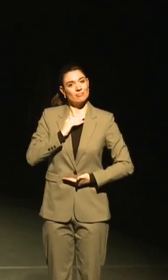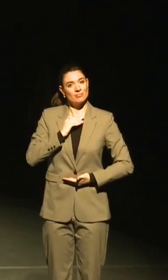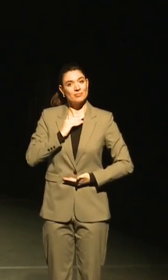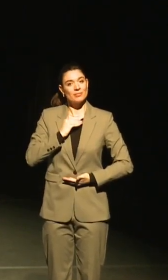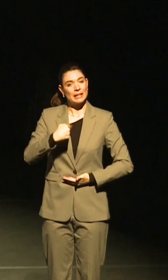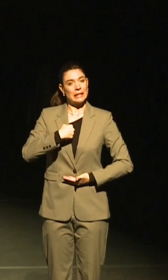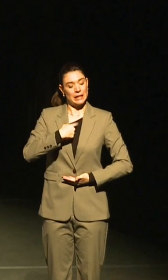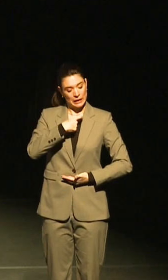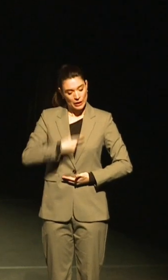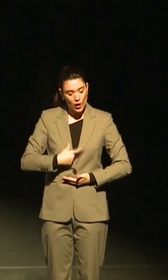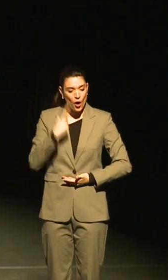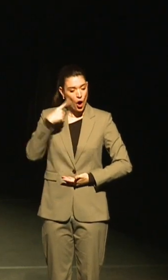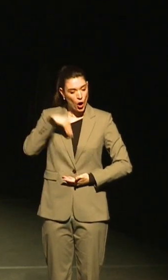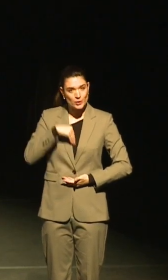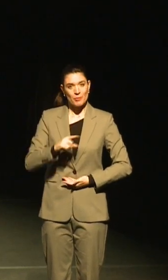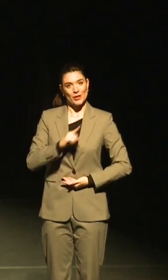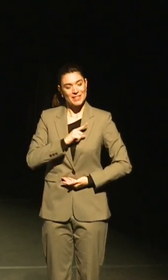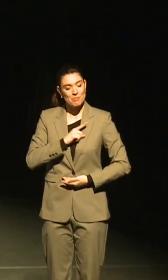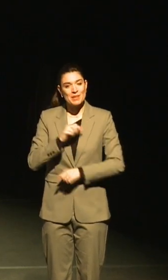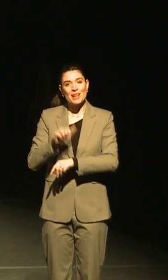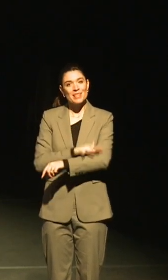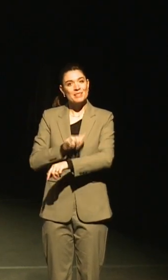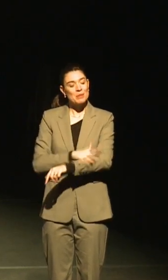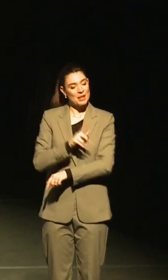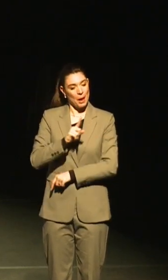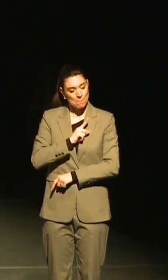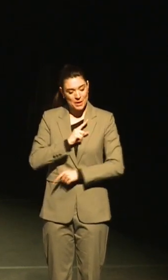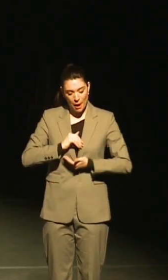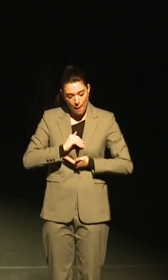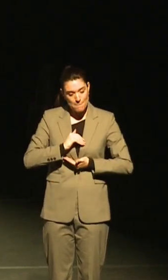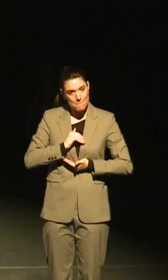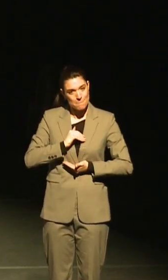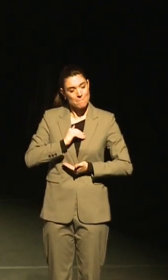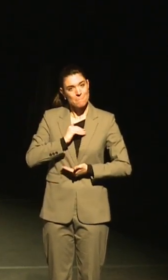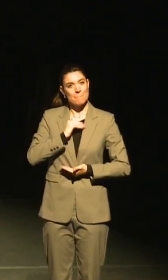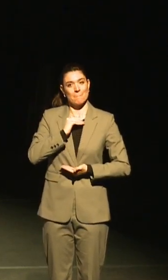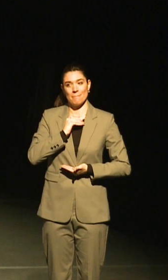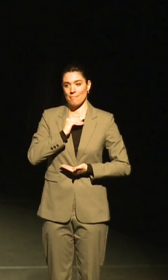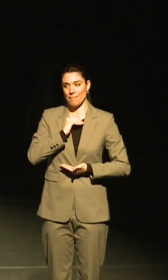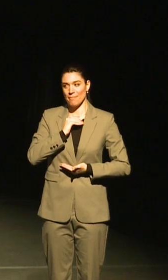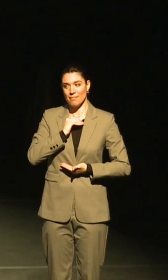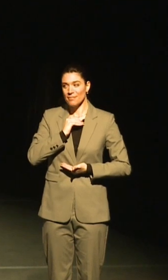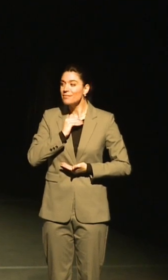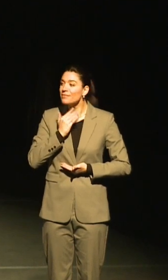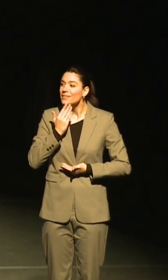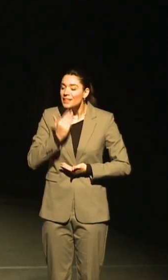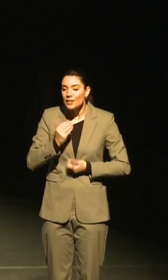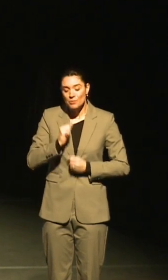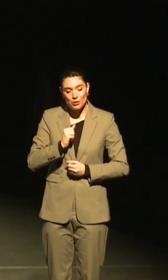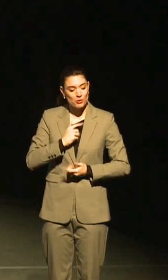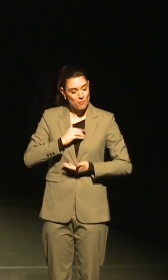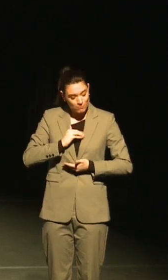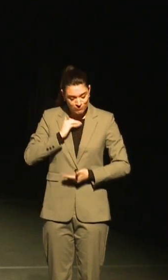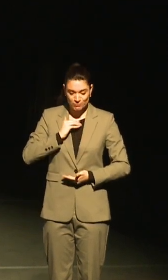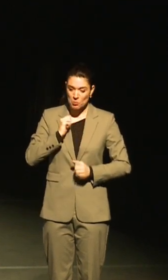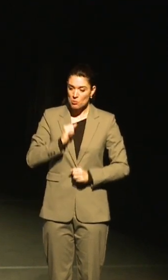consapevolezza e quindi potessi in questo modo dare il meglio in tutti